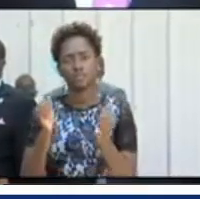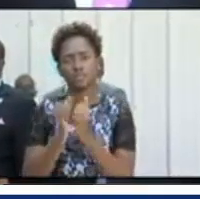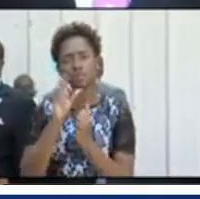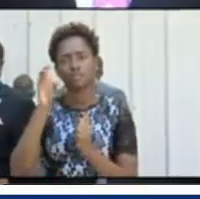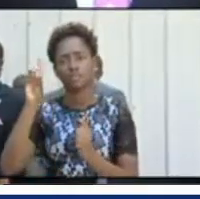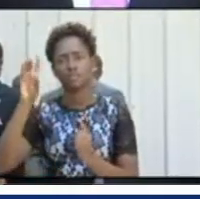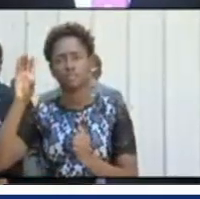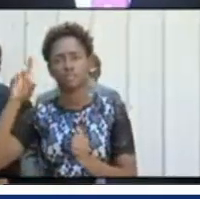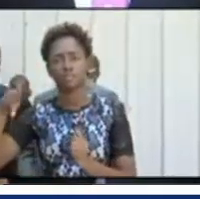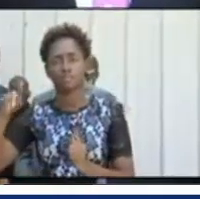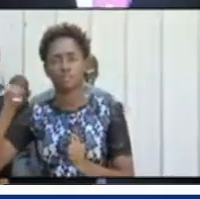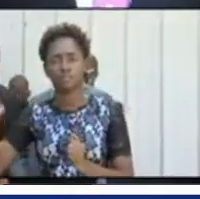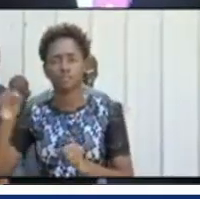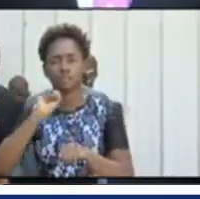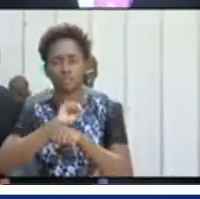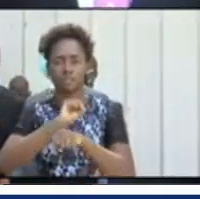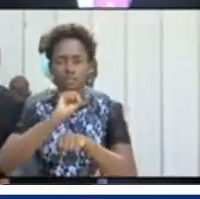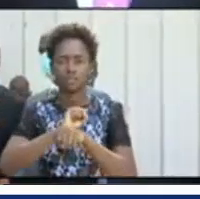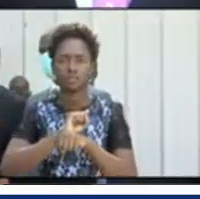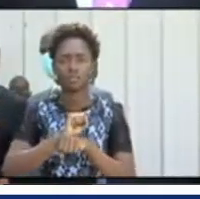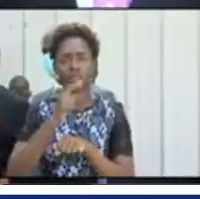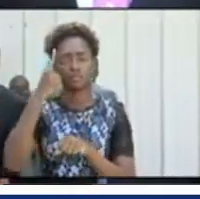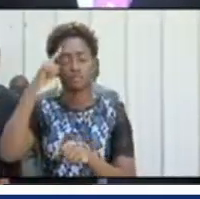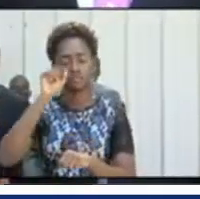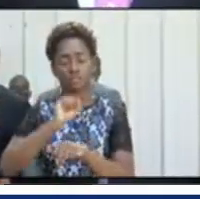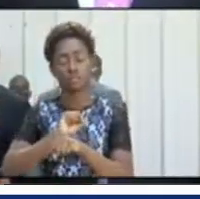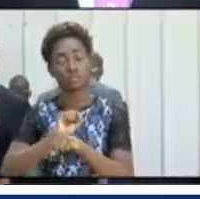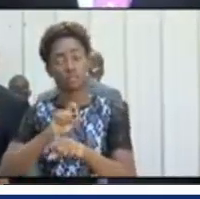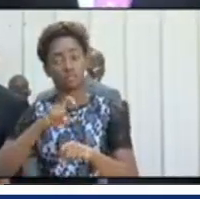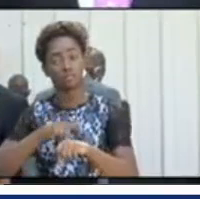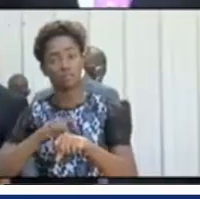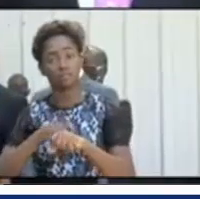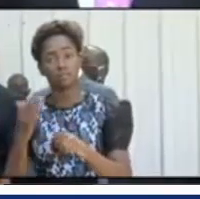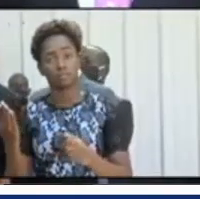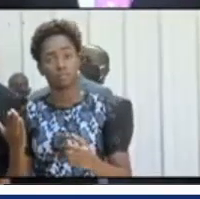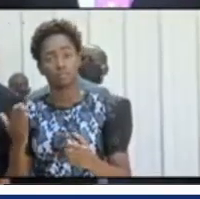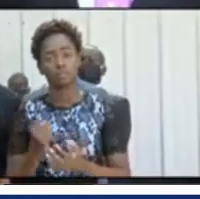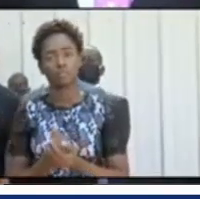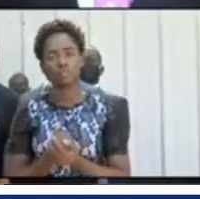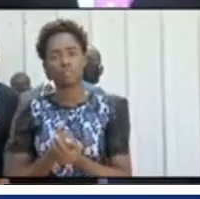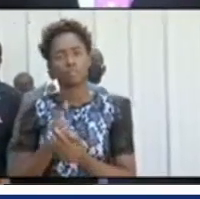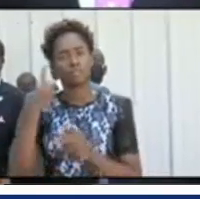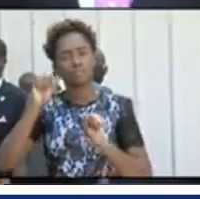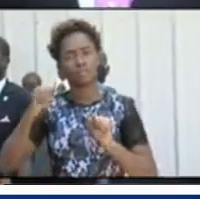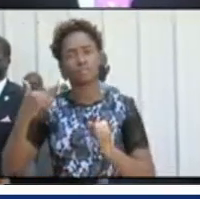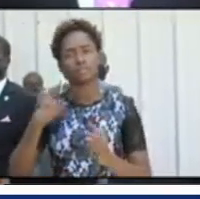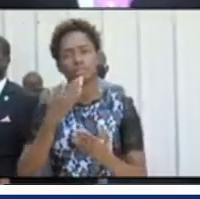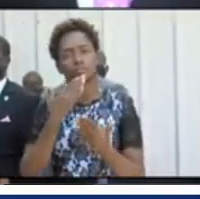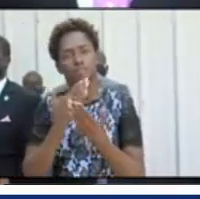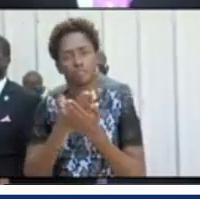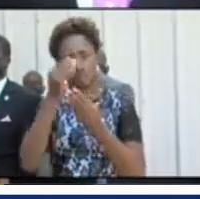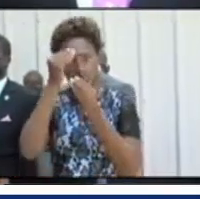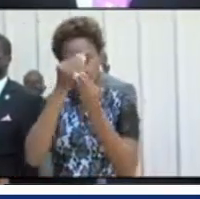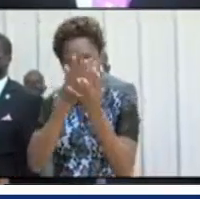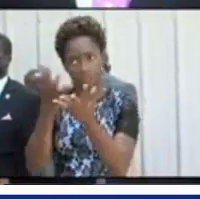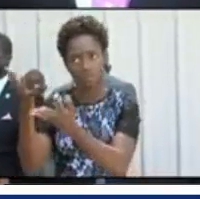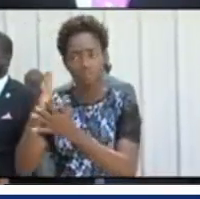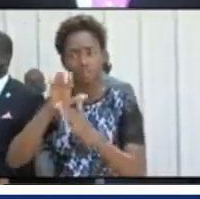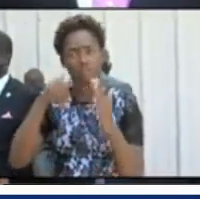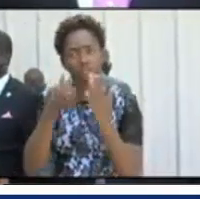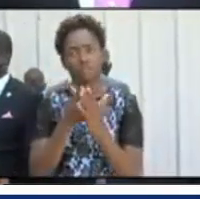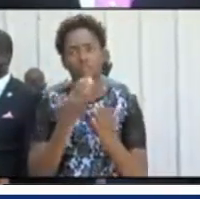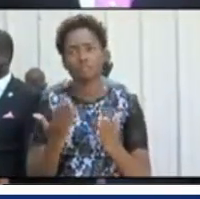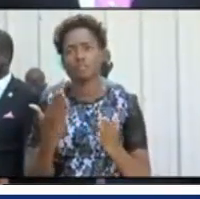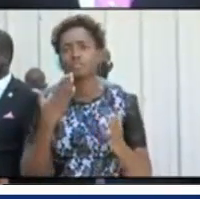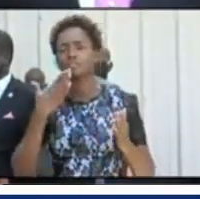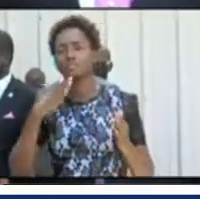DCPJ travaille pour dans temps réel nous capables de gagner bonne information sur toutes actes kidnapping